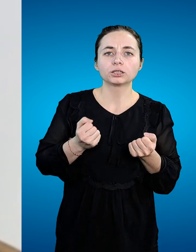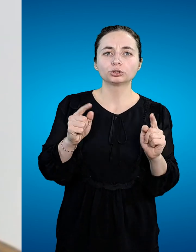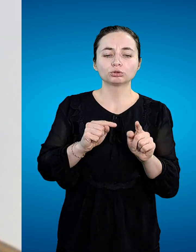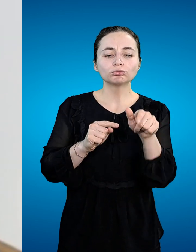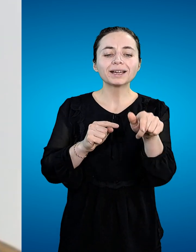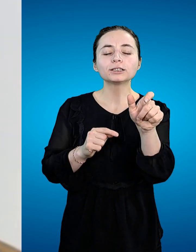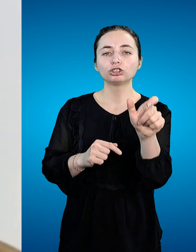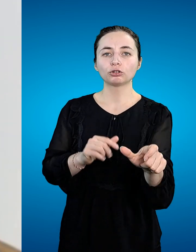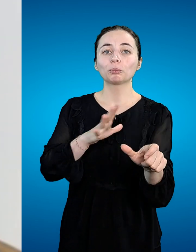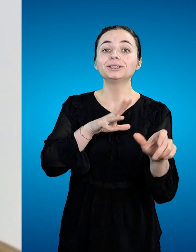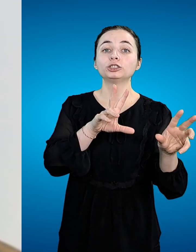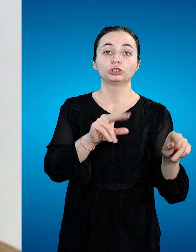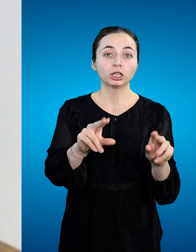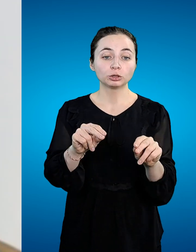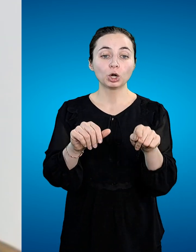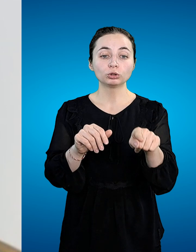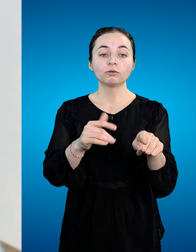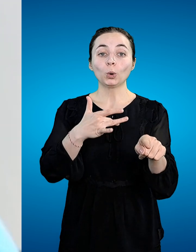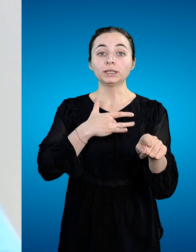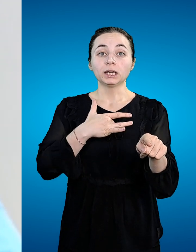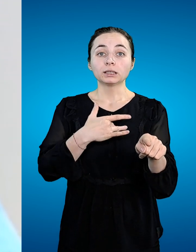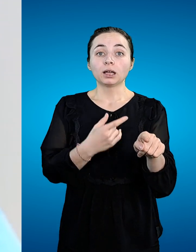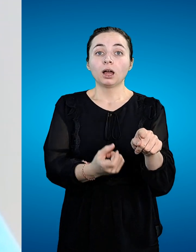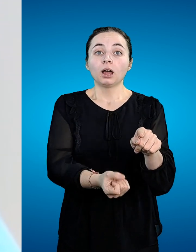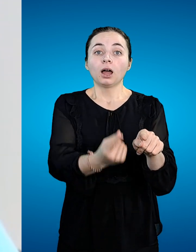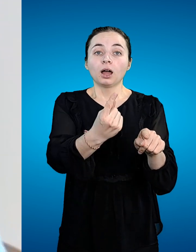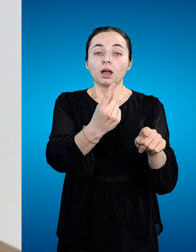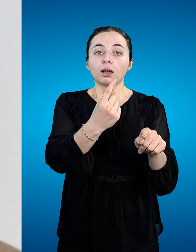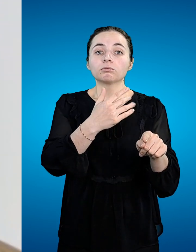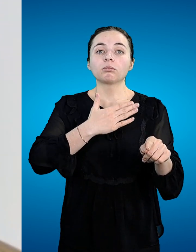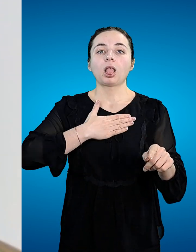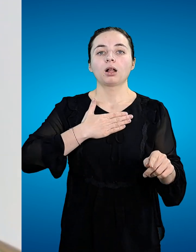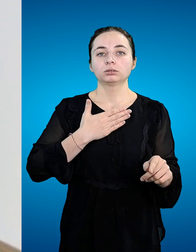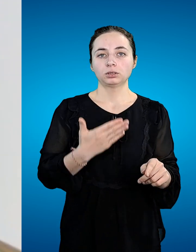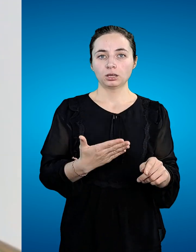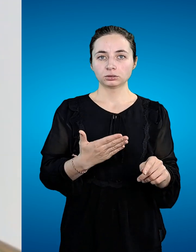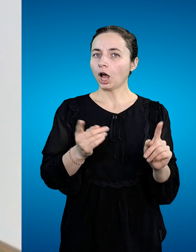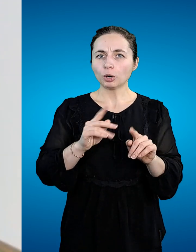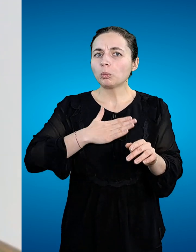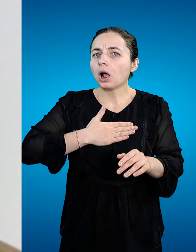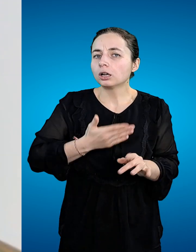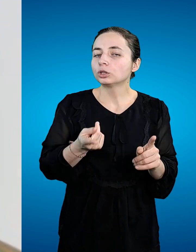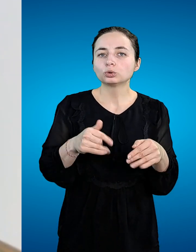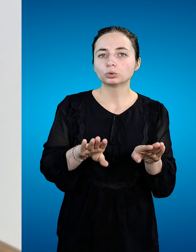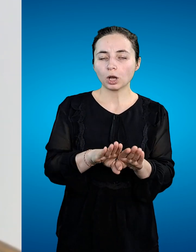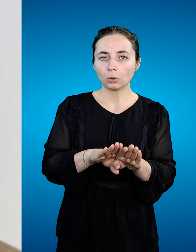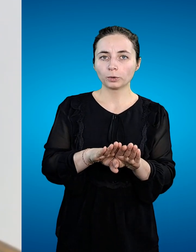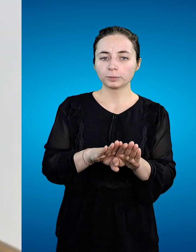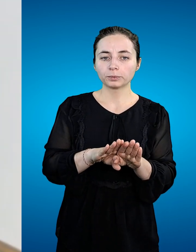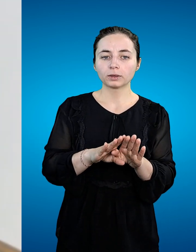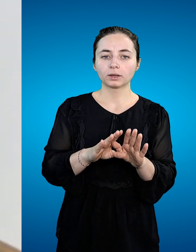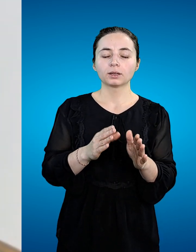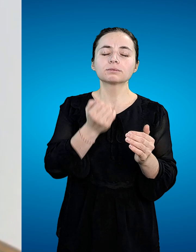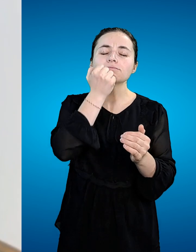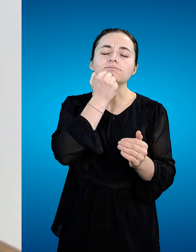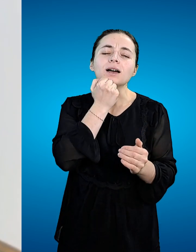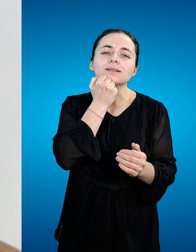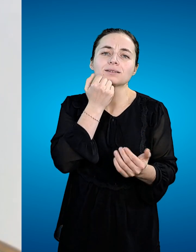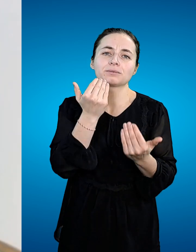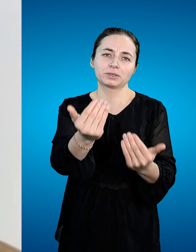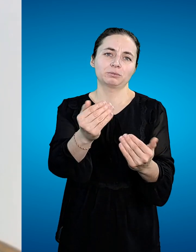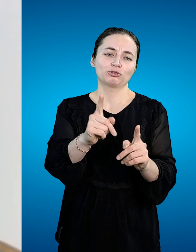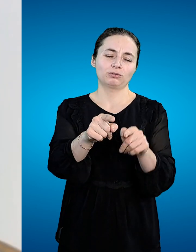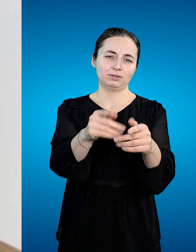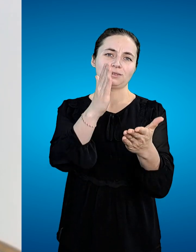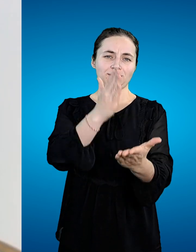старался, чтобы этот человек был счастлив, у него из сердца возникает благодарность. Вот что такое благодарность? Вот спасибо